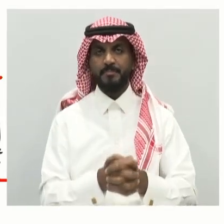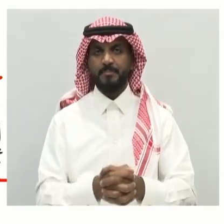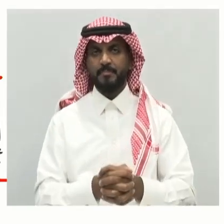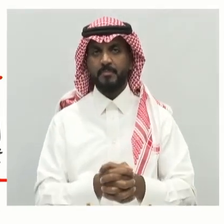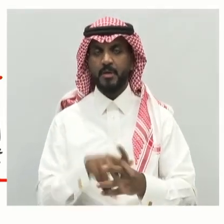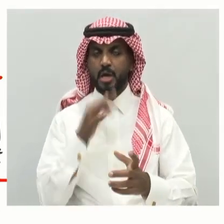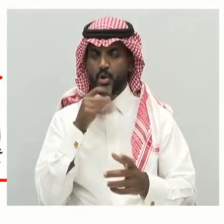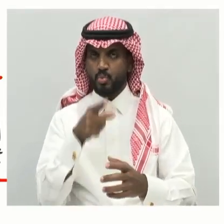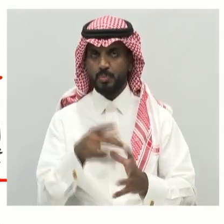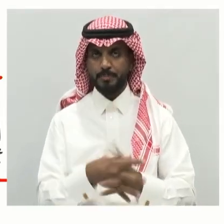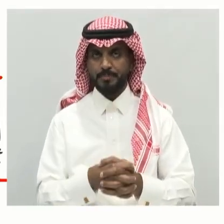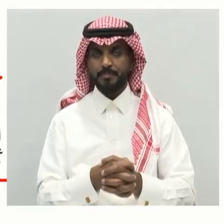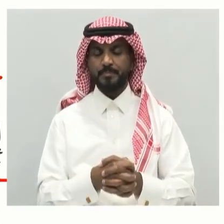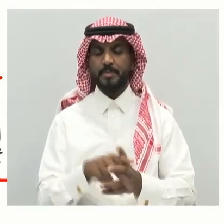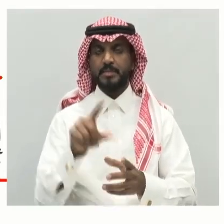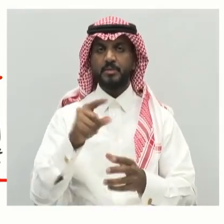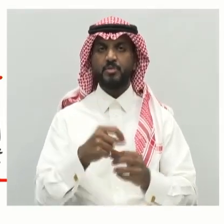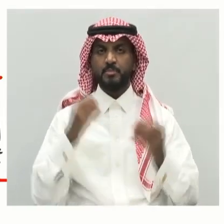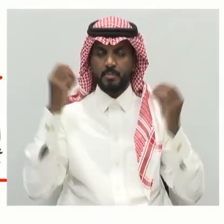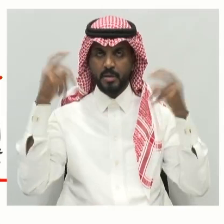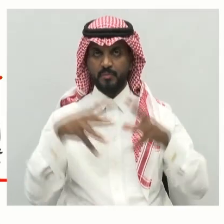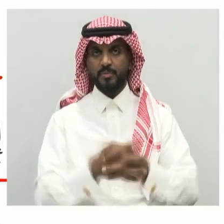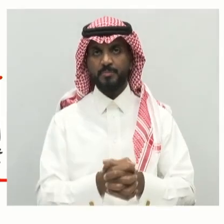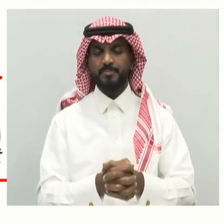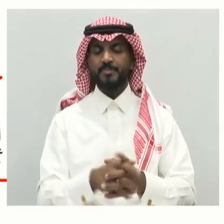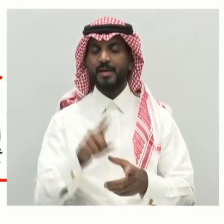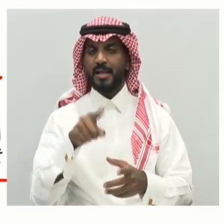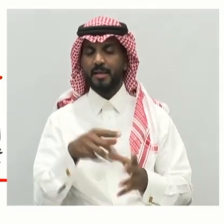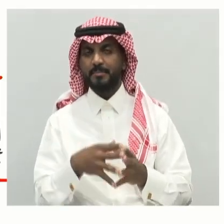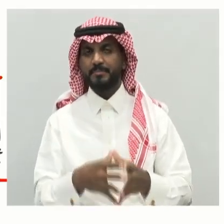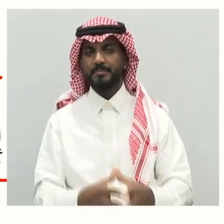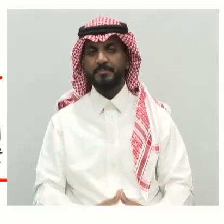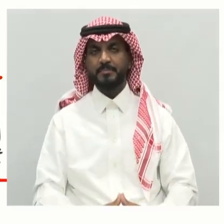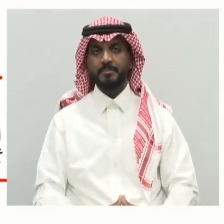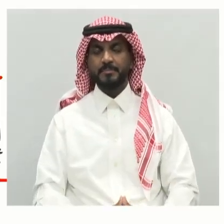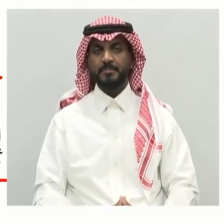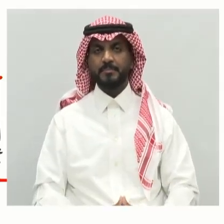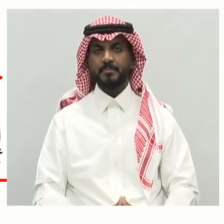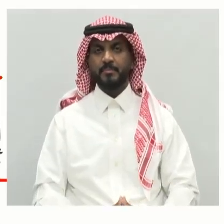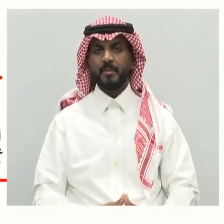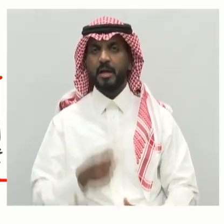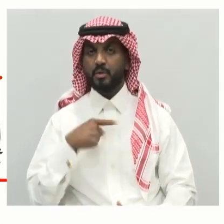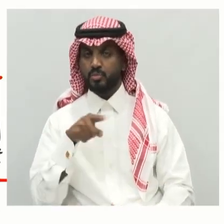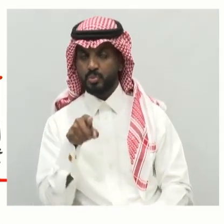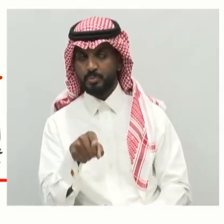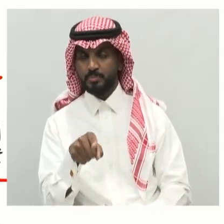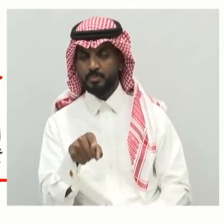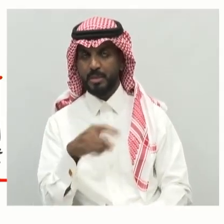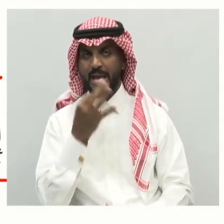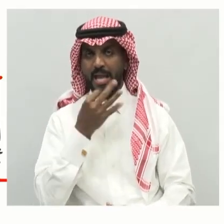اقراوا احسنتم احسنتم وبارك الله فيكم الان جاء دوركم